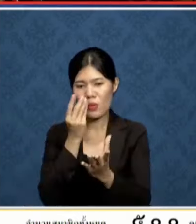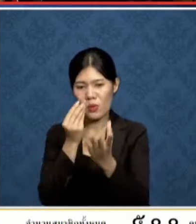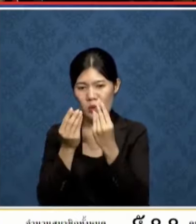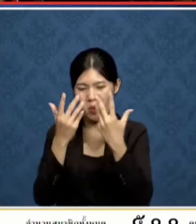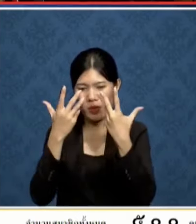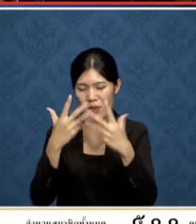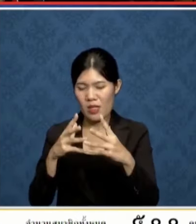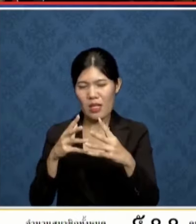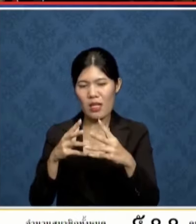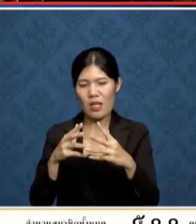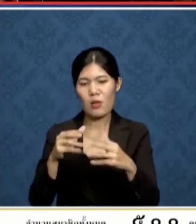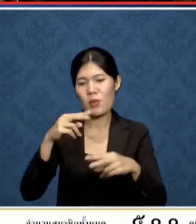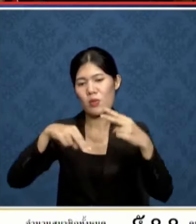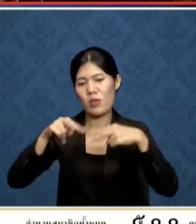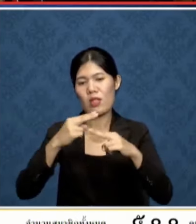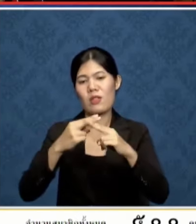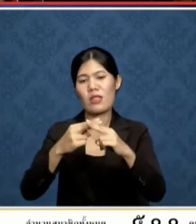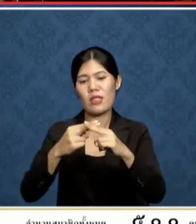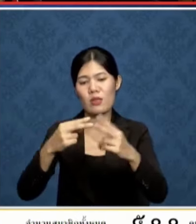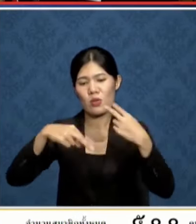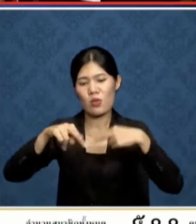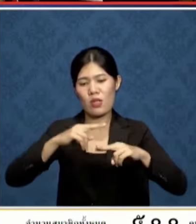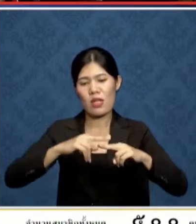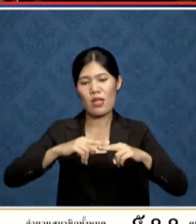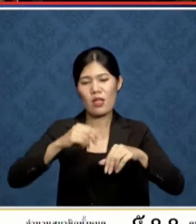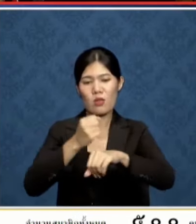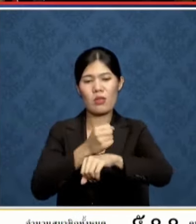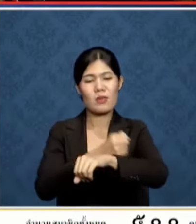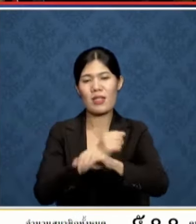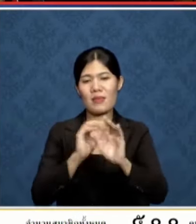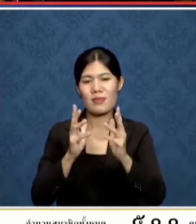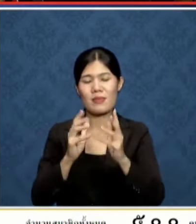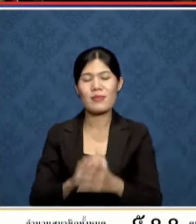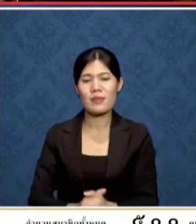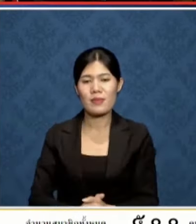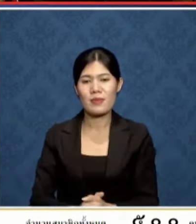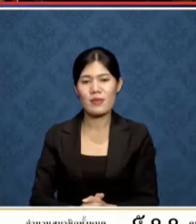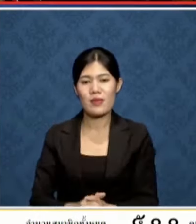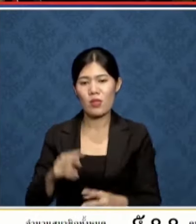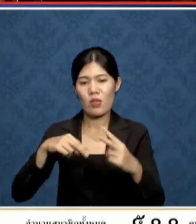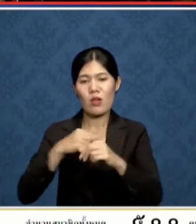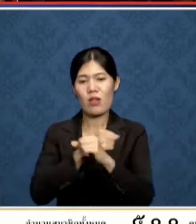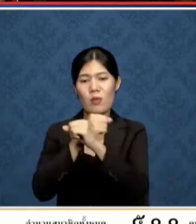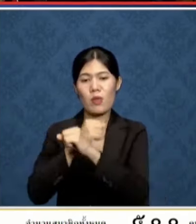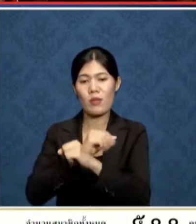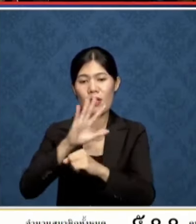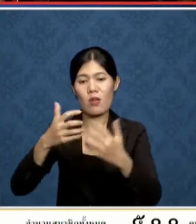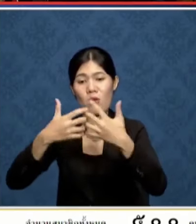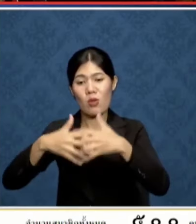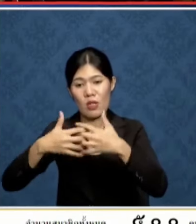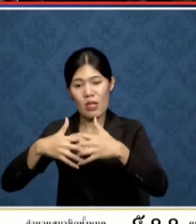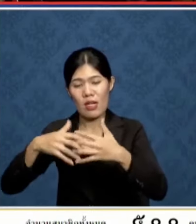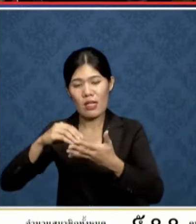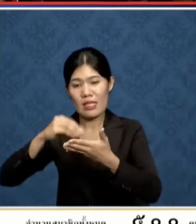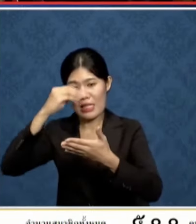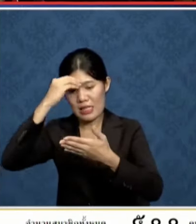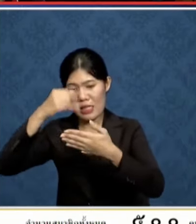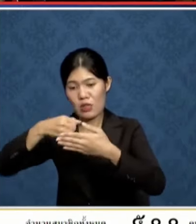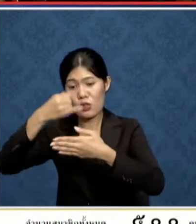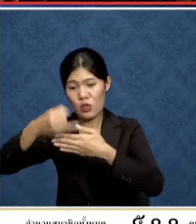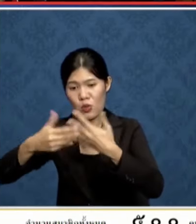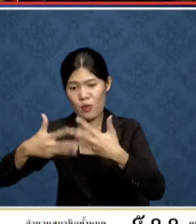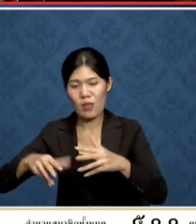ซึ่งก็ไม่สามารถเกิดการคุ้มครองแรงงานได้จริงครับการตรวจความปลอดภัยในสถานประกอบการก็ทำได้ไม่เพียงพอปัญหาเด็กจบใหม่ตกงานหรือ